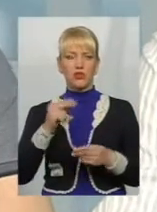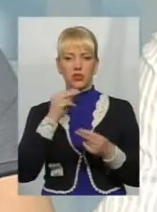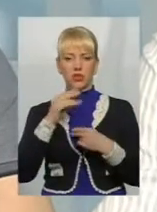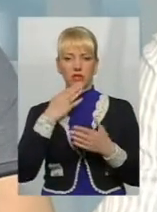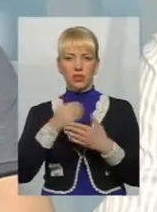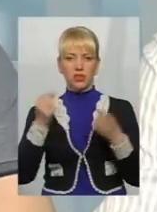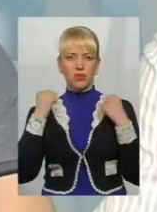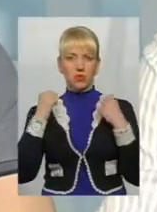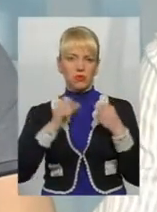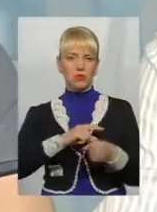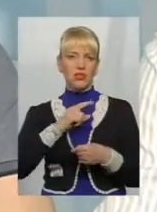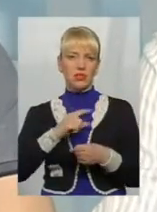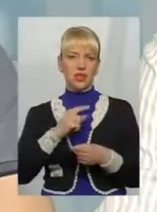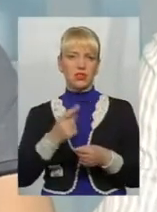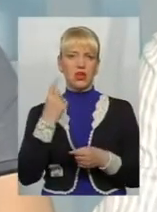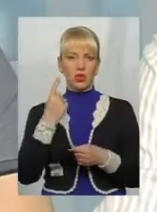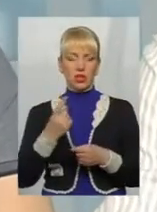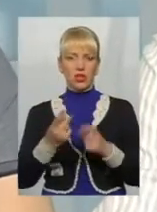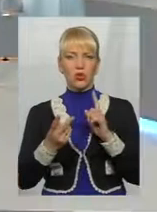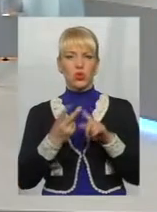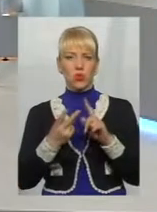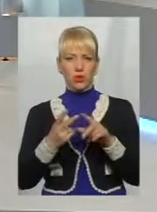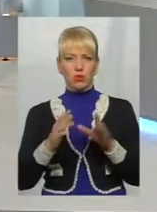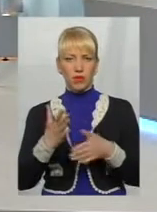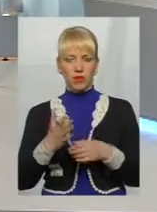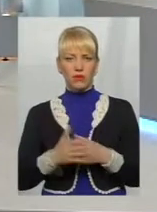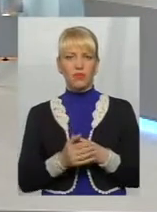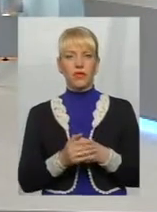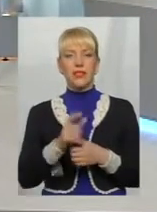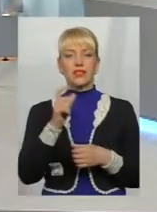спортивні майстерності, розумієте? Один. Другий момент.